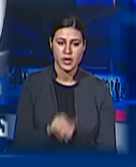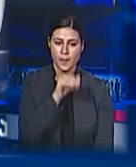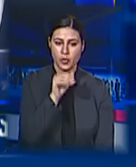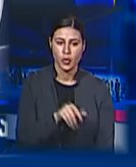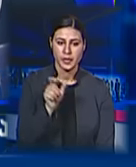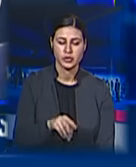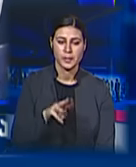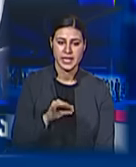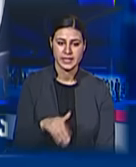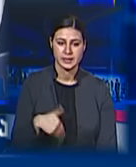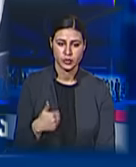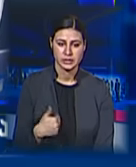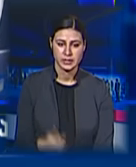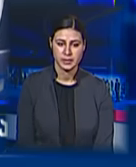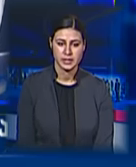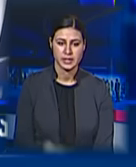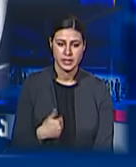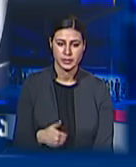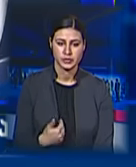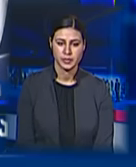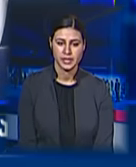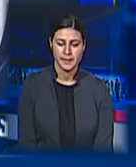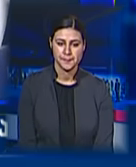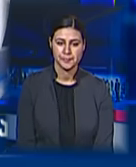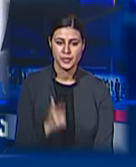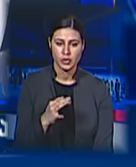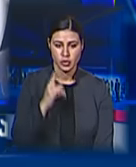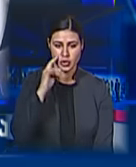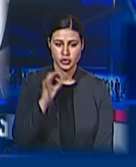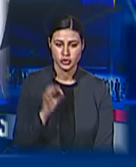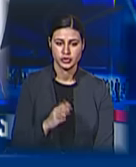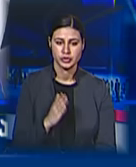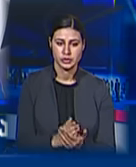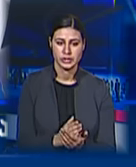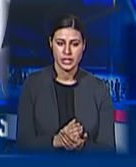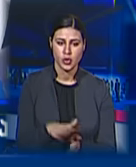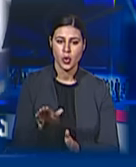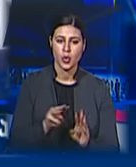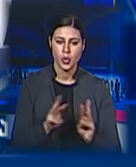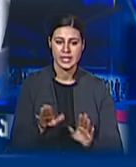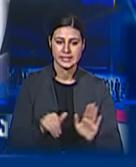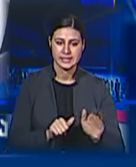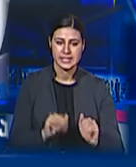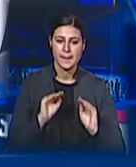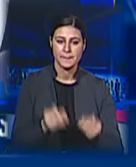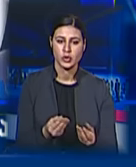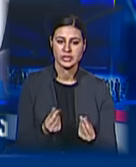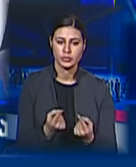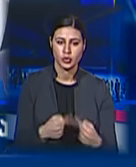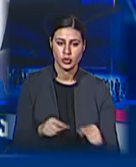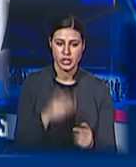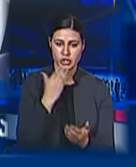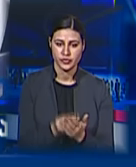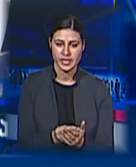ასისტენტ-პროფესორი გიორგი მიქანძე. გიორგი, მოგესალმებით. გამარჯობა. გიორგი, ხშირი შემთხვევაში ონლაინ სესხებს და მიკროსაფინანსო ორგანიზაციებს